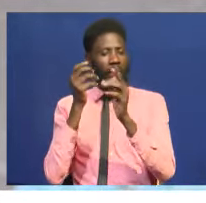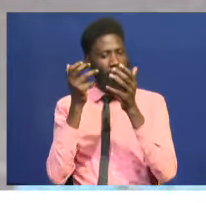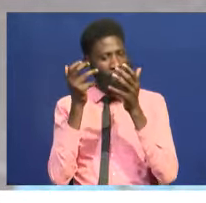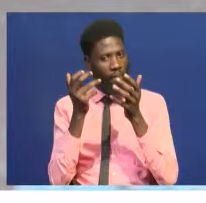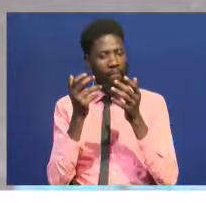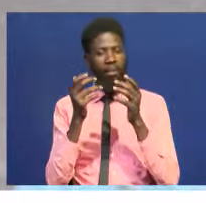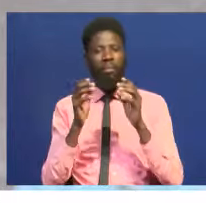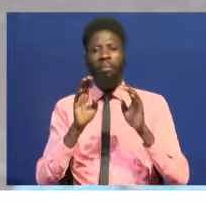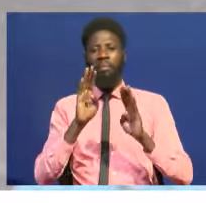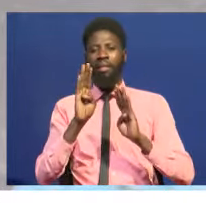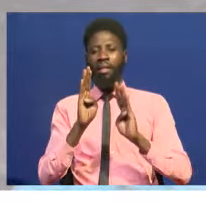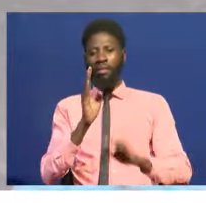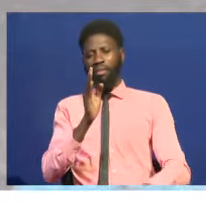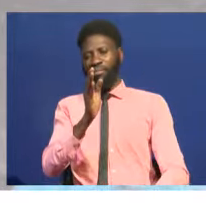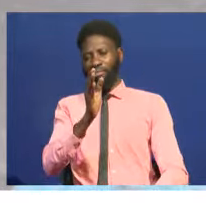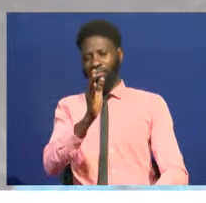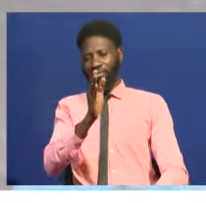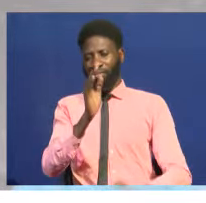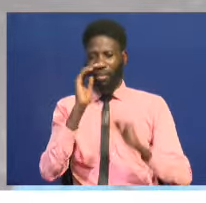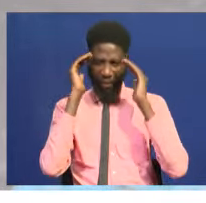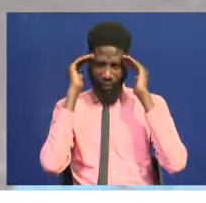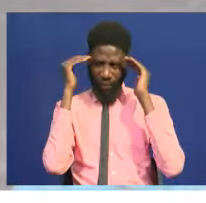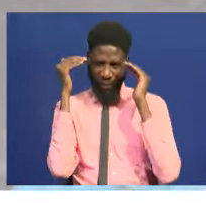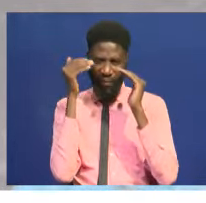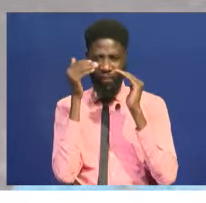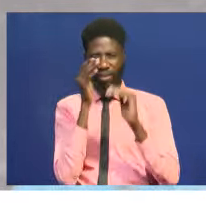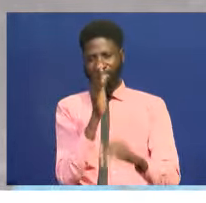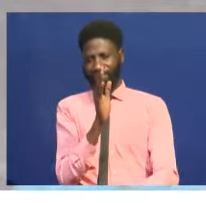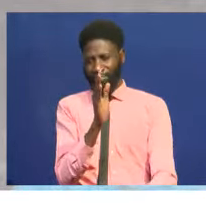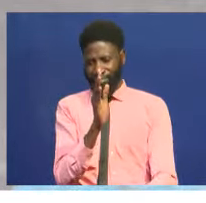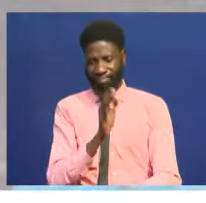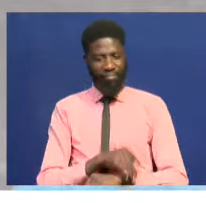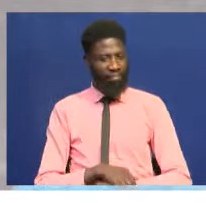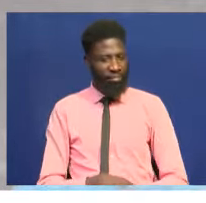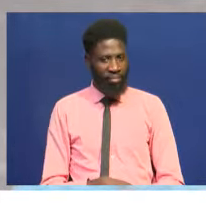disciplined and focused.